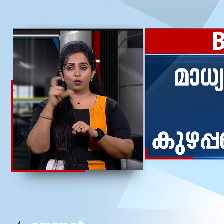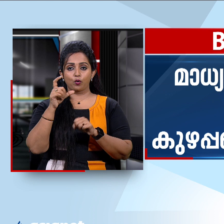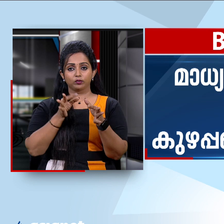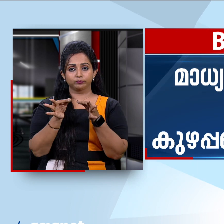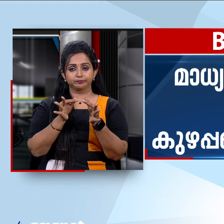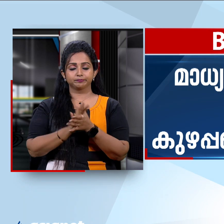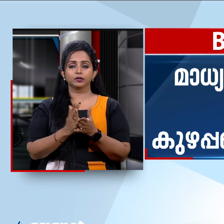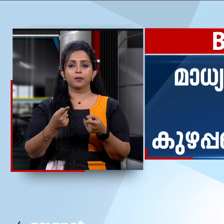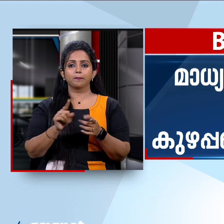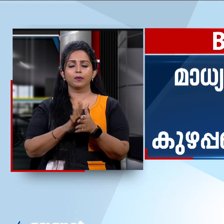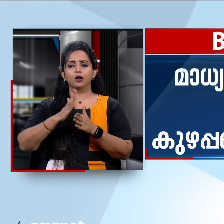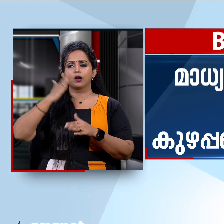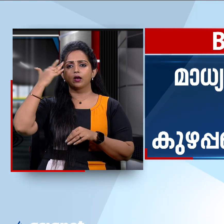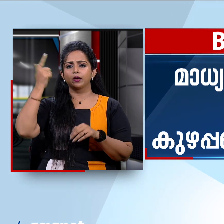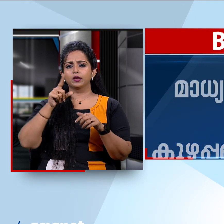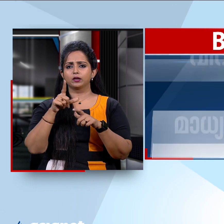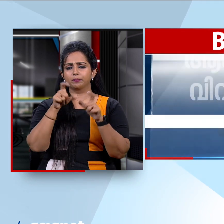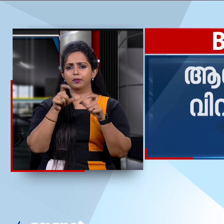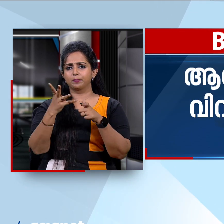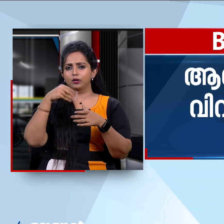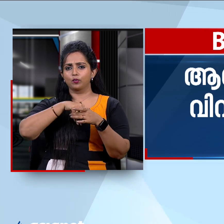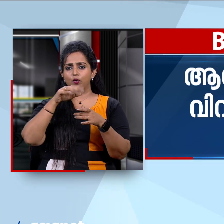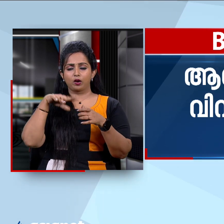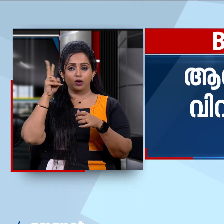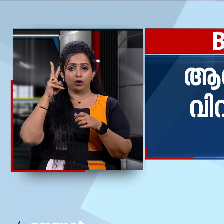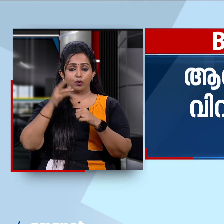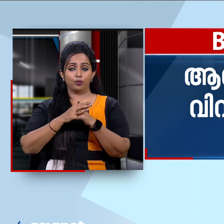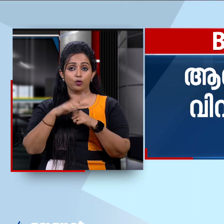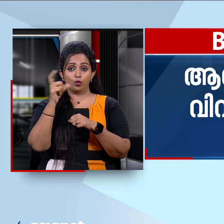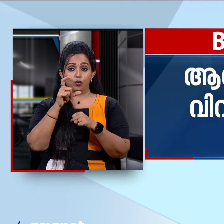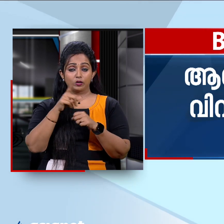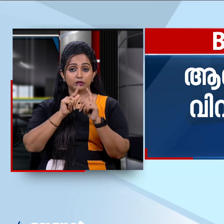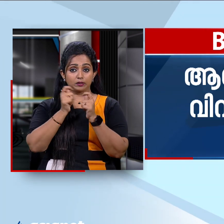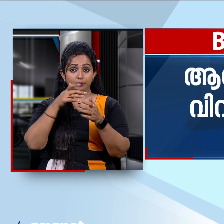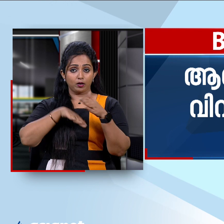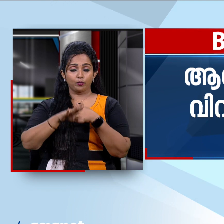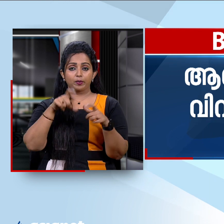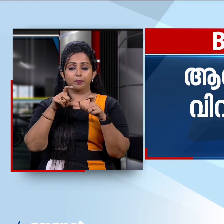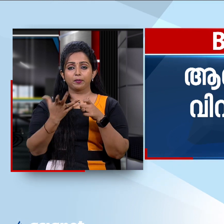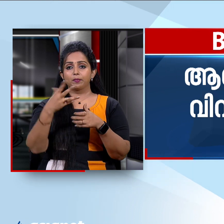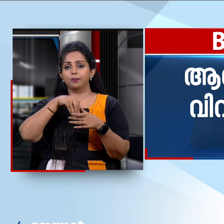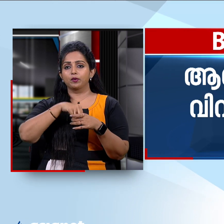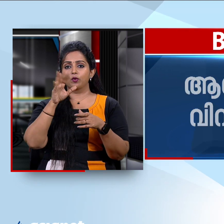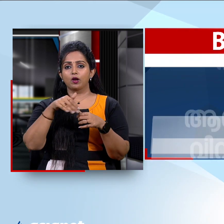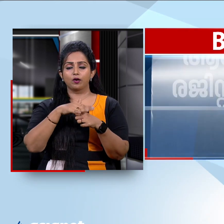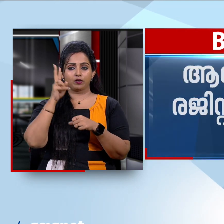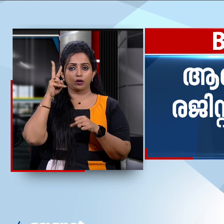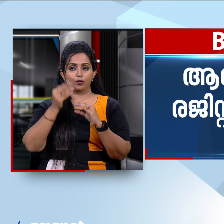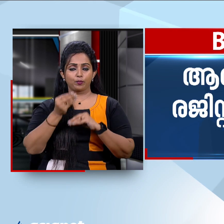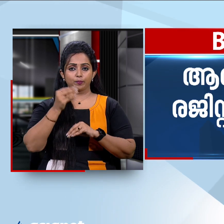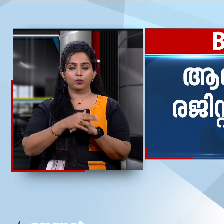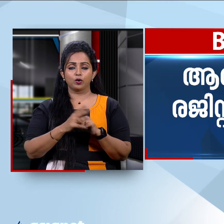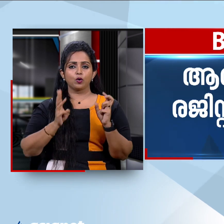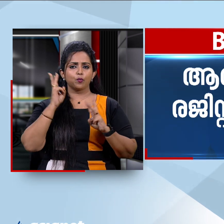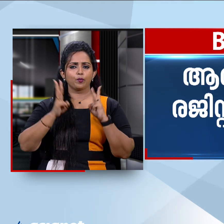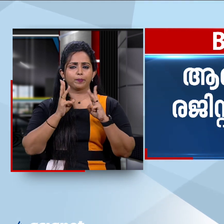എങ്കിലും ഉന്നതതല ഇടപെടലുണ്ടോ, മറ്റ് കോളേജ് വകുപ്പ് മേധാവികളുടെ ഇടപെടൽ ഈ ആർഷോയ്ക്ക് എതിരെ സംഭവിച്ചിട്ടുണ്ടോ എന്ന കാര്യത്തിൽ വലിയ ഒരു